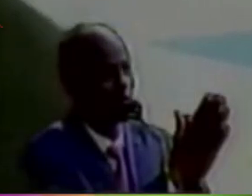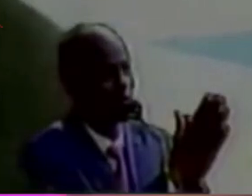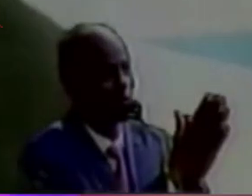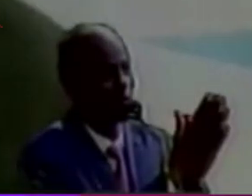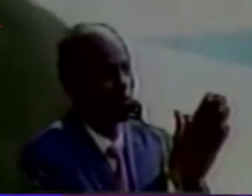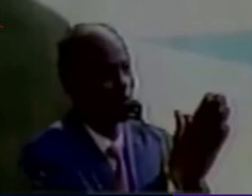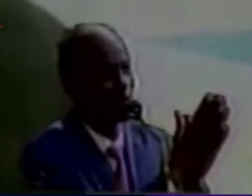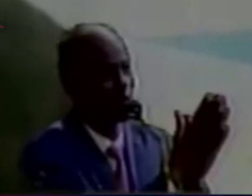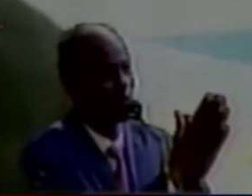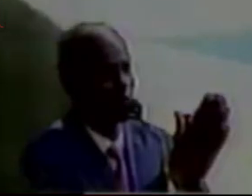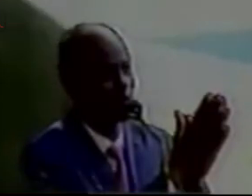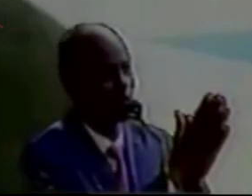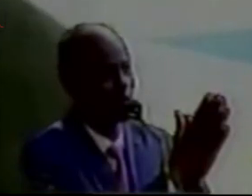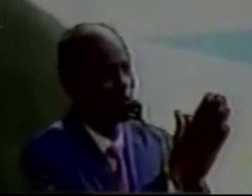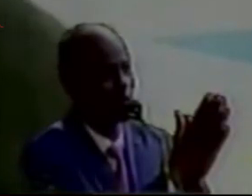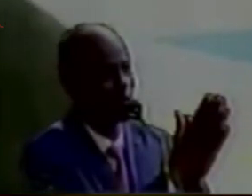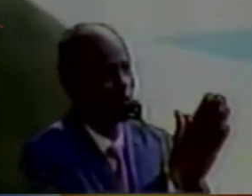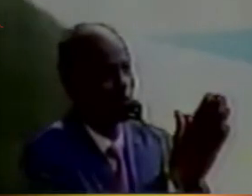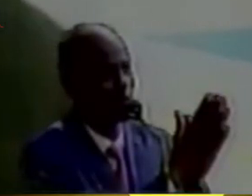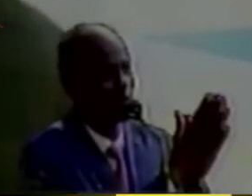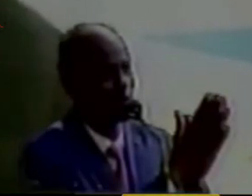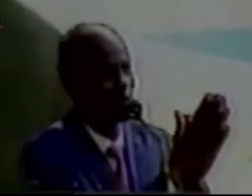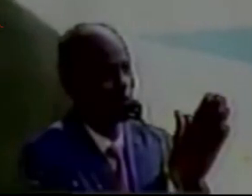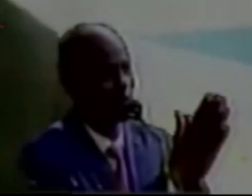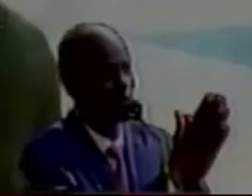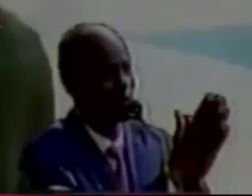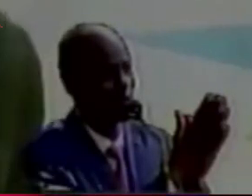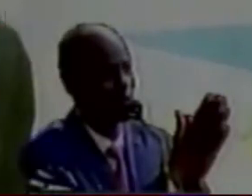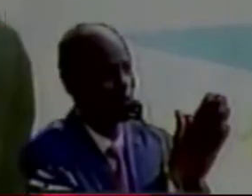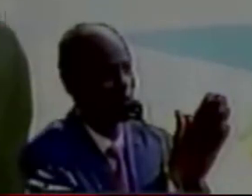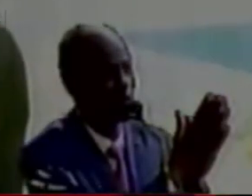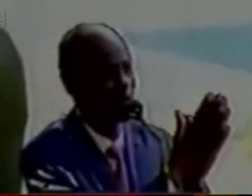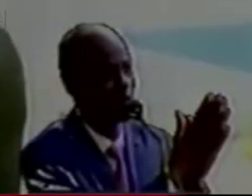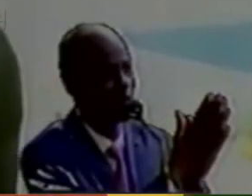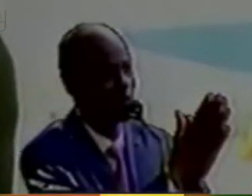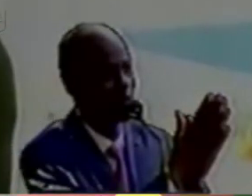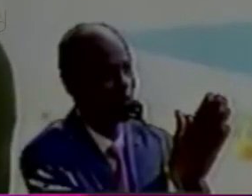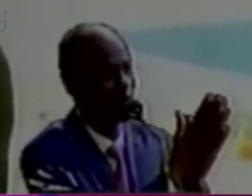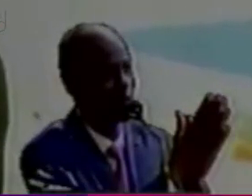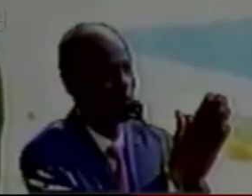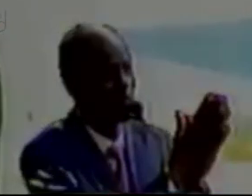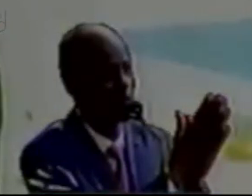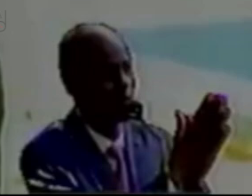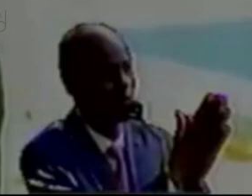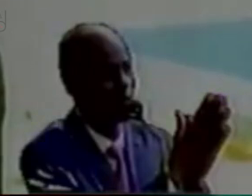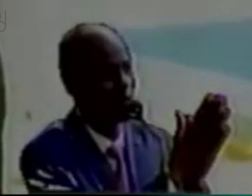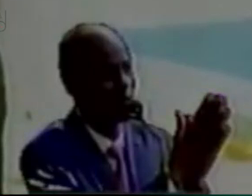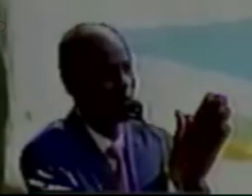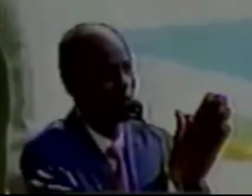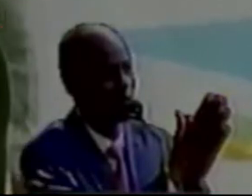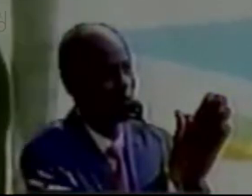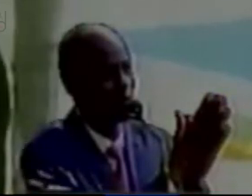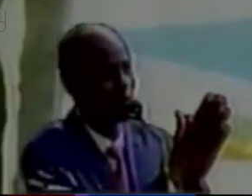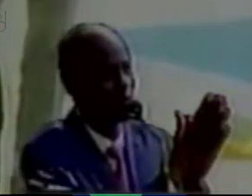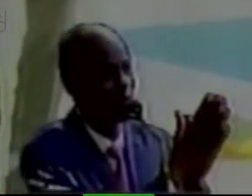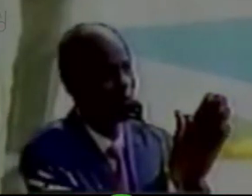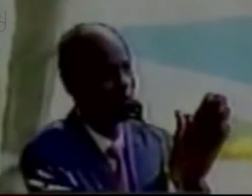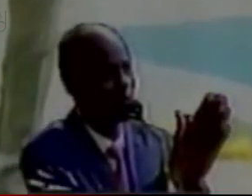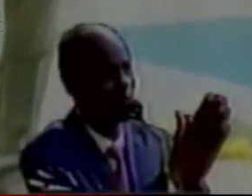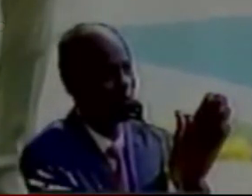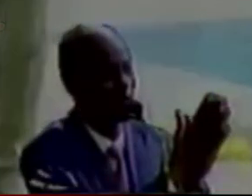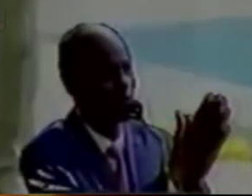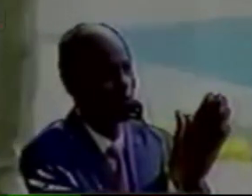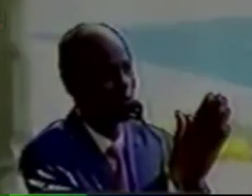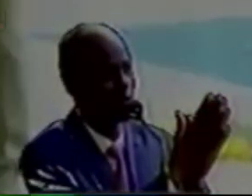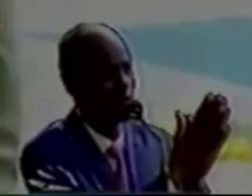du ministre. Ça fait longtemps que Bao a goumé pour ça. Ça fait longtemps que l'association